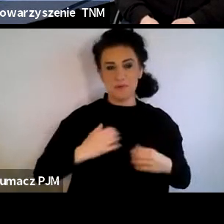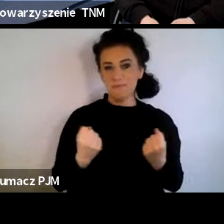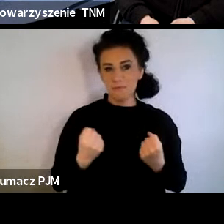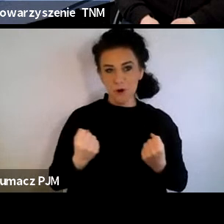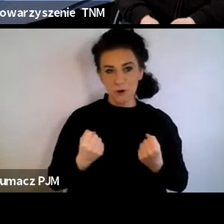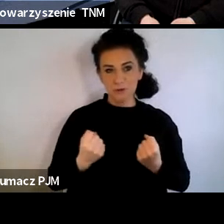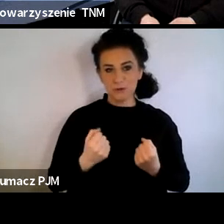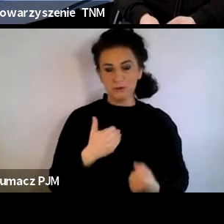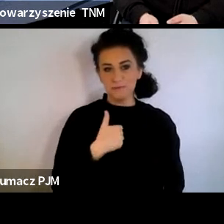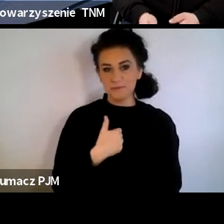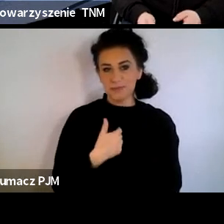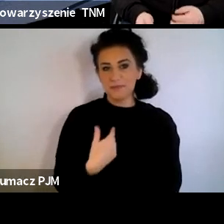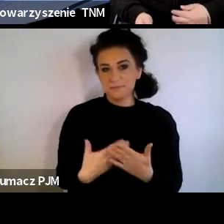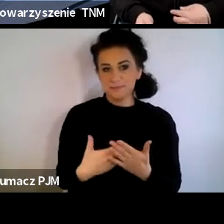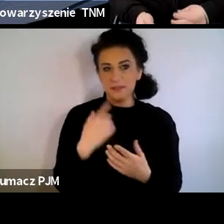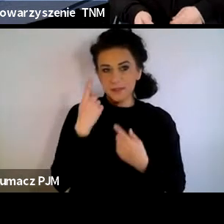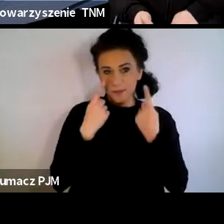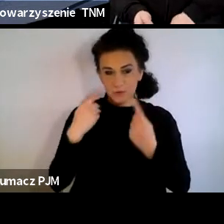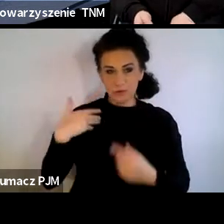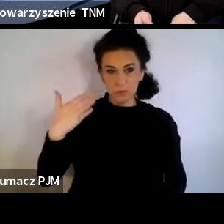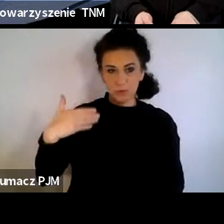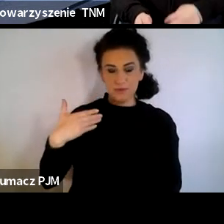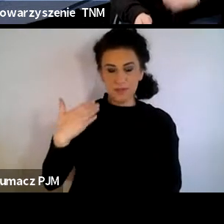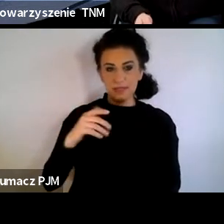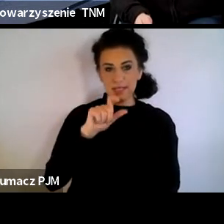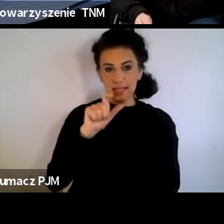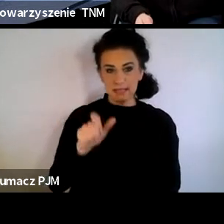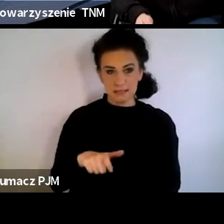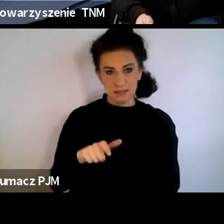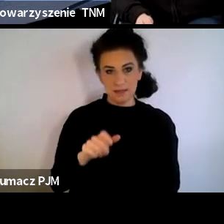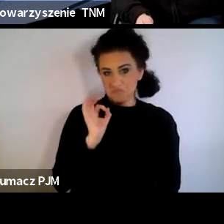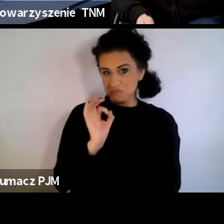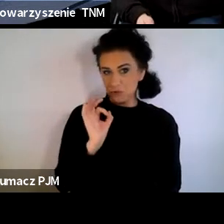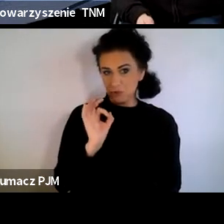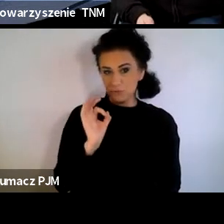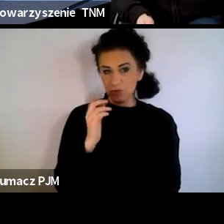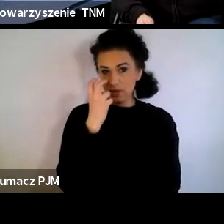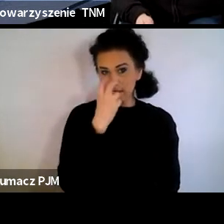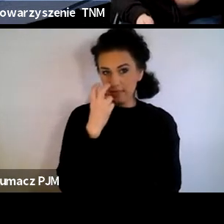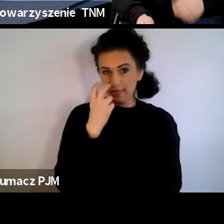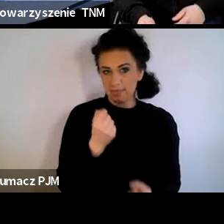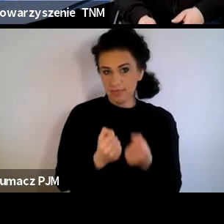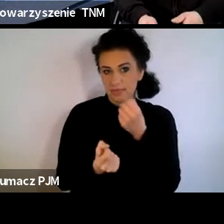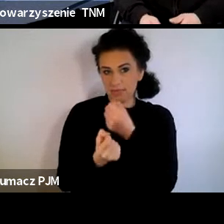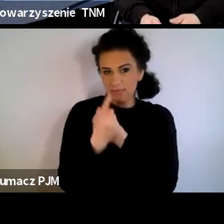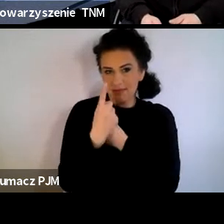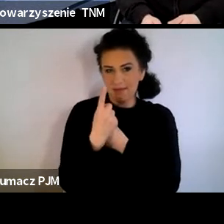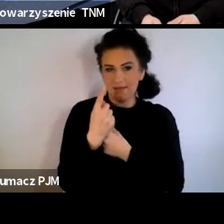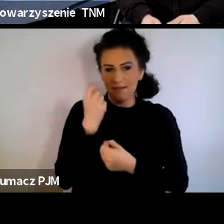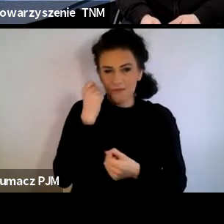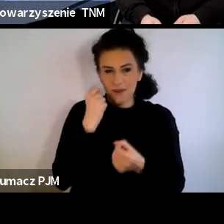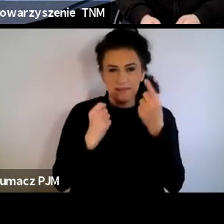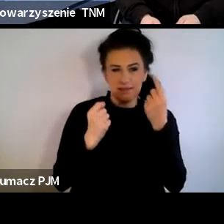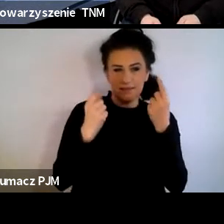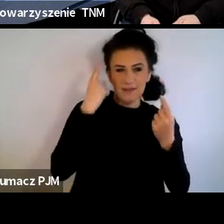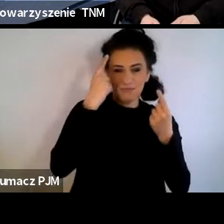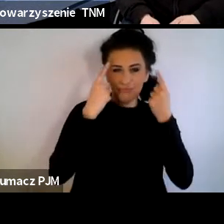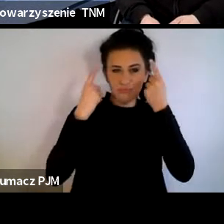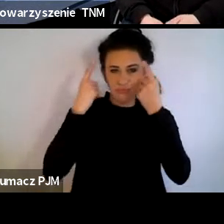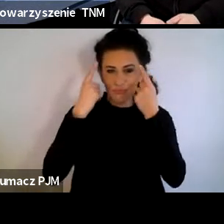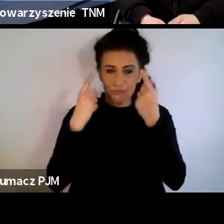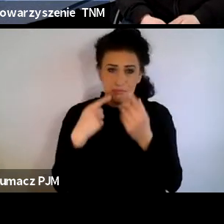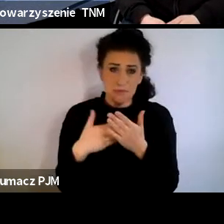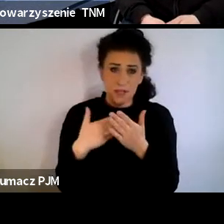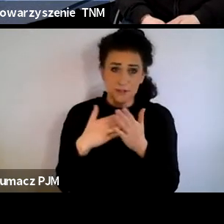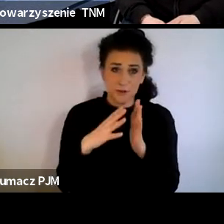to w skali Uniwersytetu Gdańskiego byłoby bardzo innowacyjne rozwiązanie i czemu by tego jednak